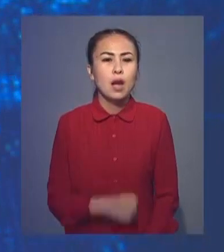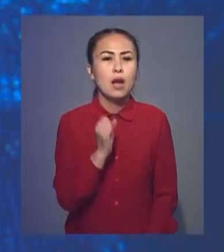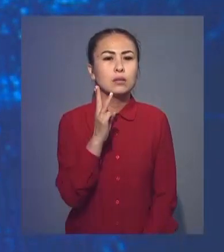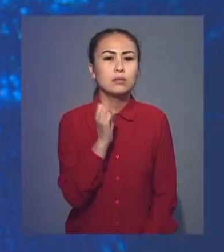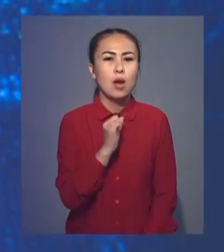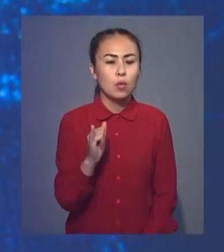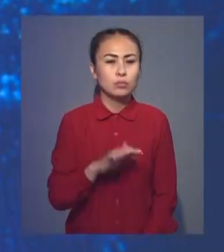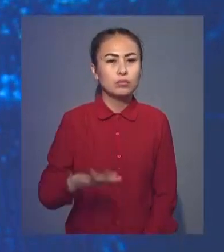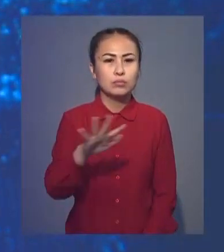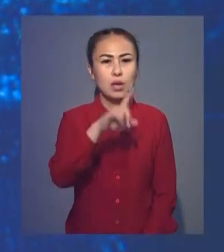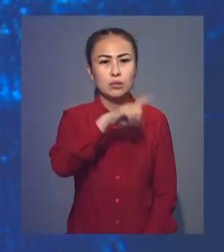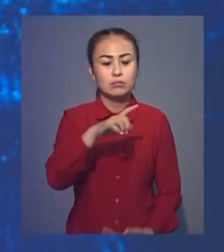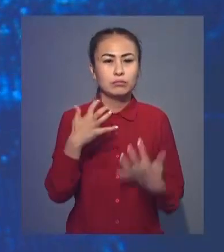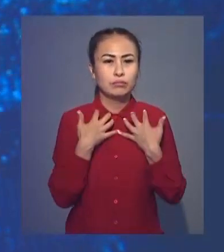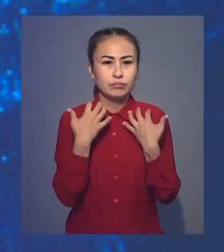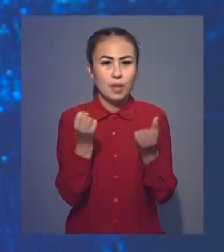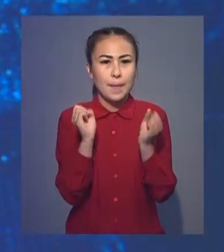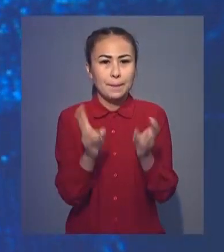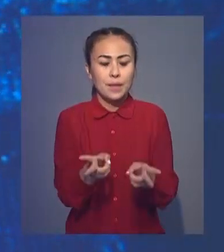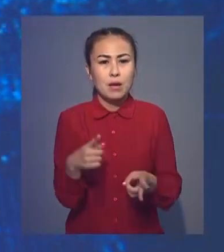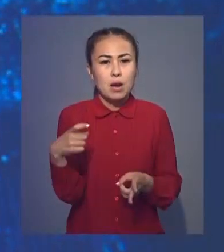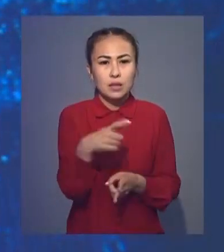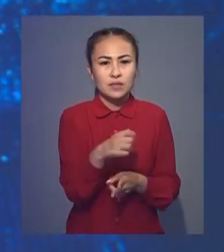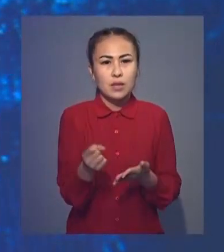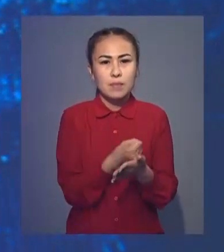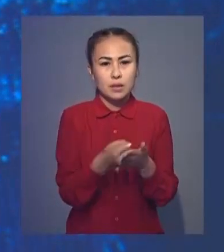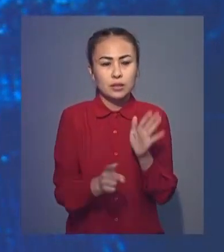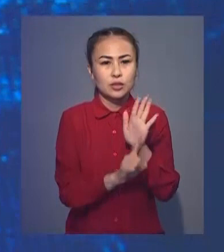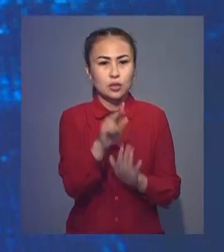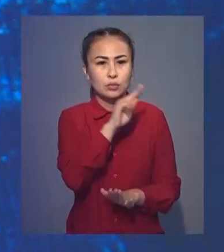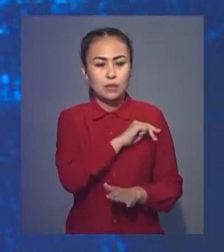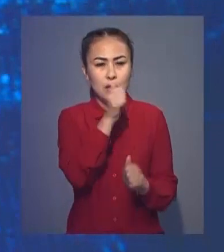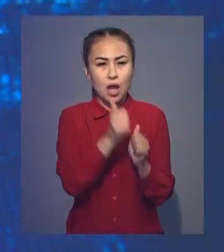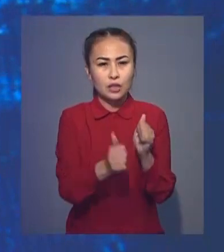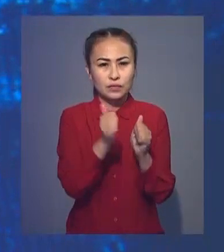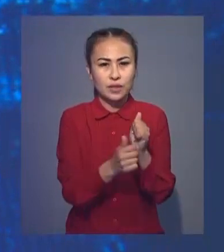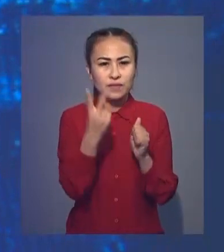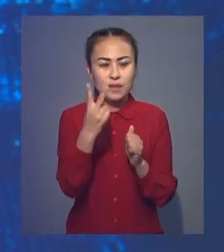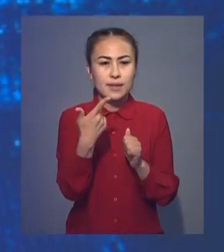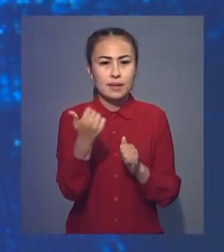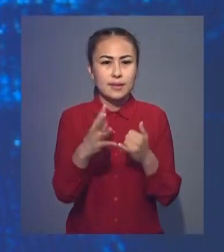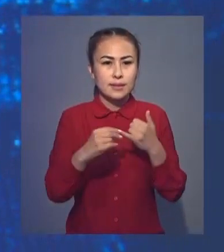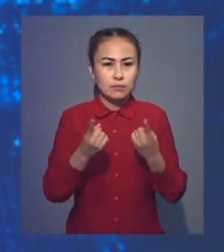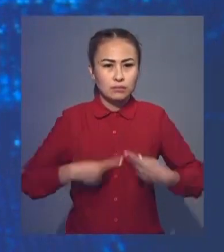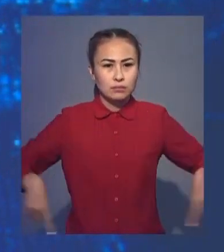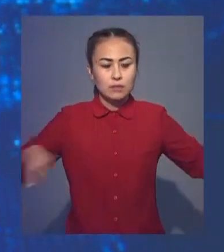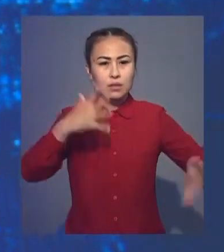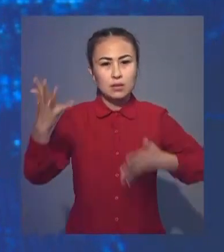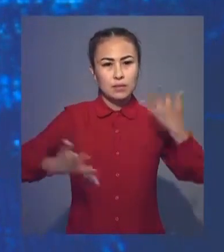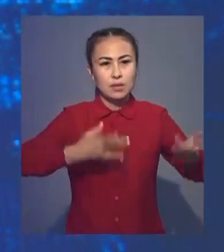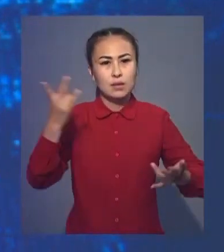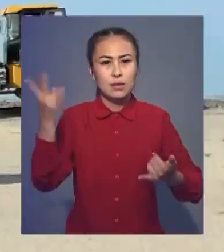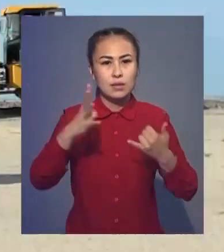Ақтау жағажайларында адам денсаулығына қауіпті бактериямен күрес басталды. Жұмысшылар күн сайын 2 гектар жағалауды қопсытып шығулары